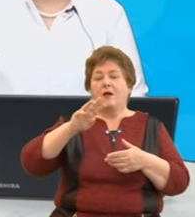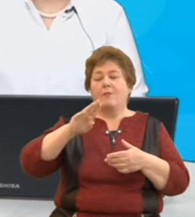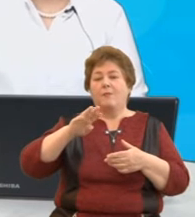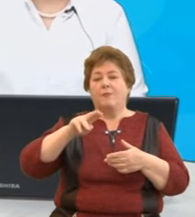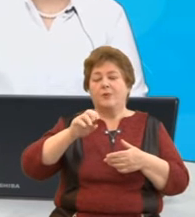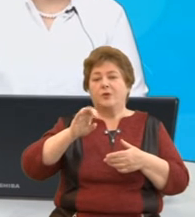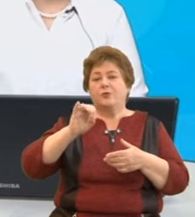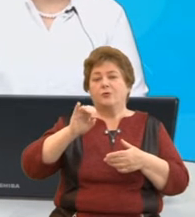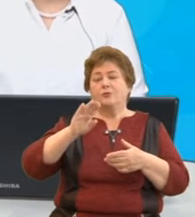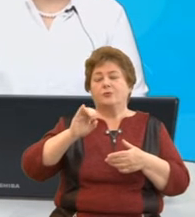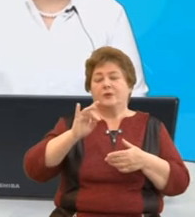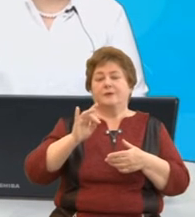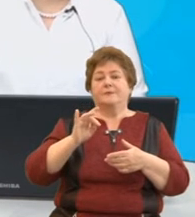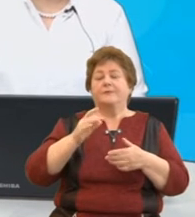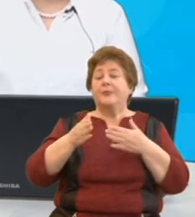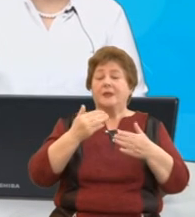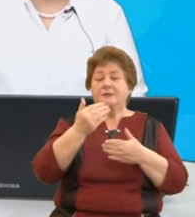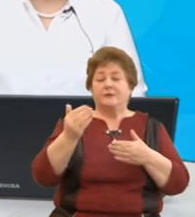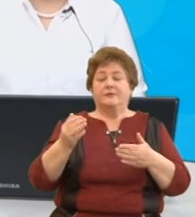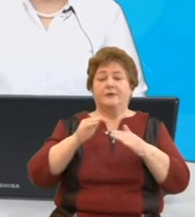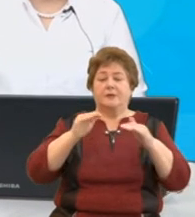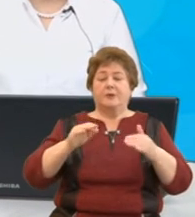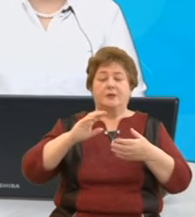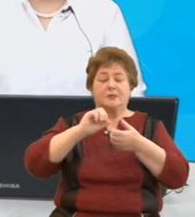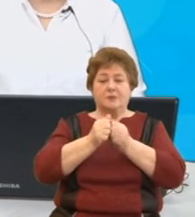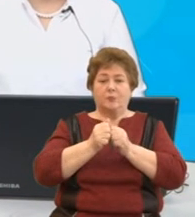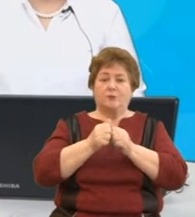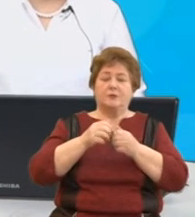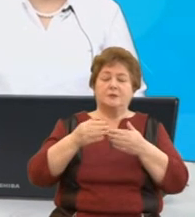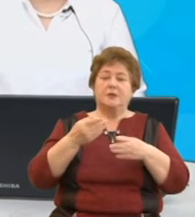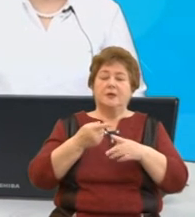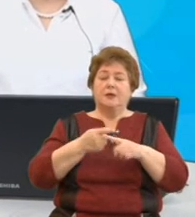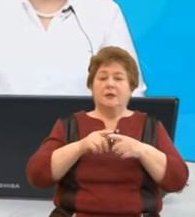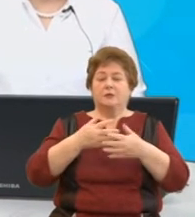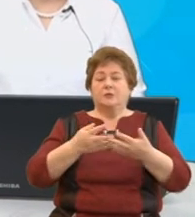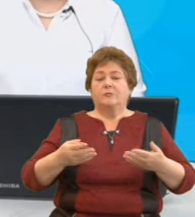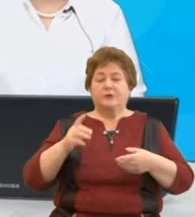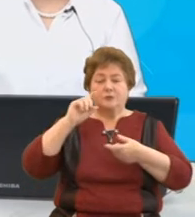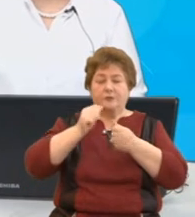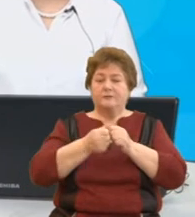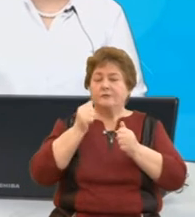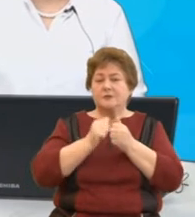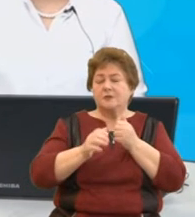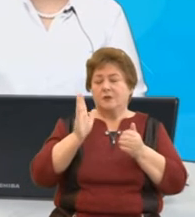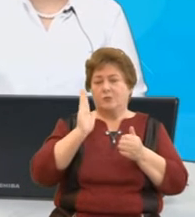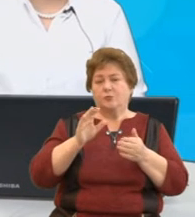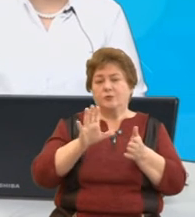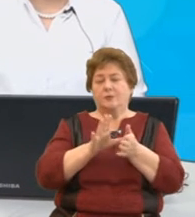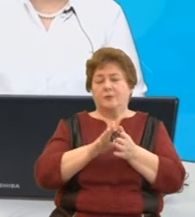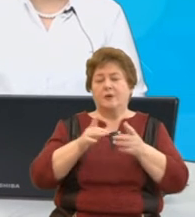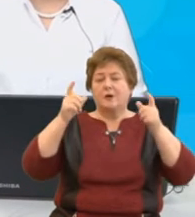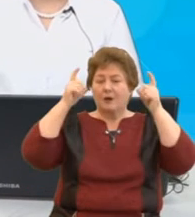если вы ребята запомните эту таблицу запоминай q то она всегда вам поможет